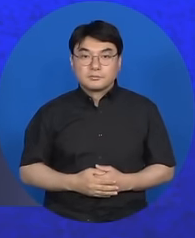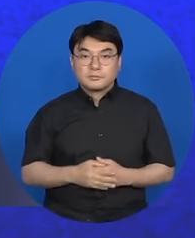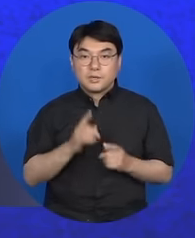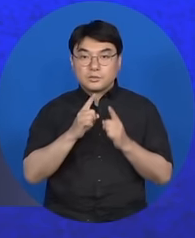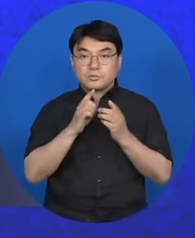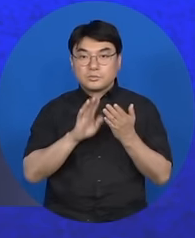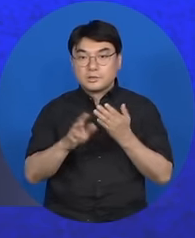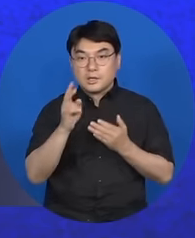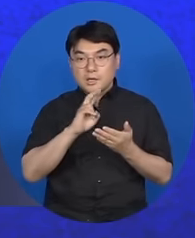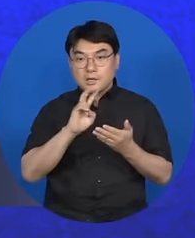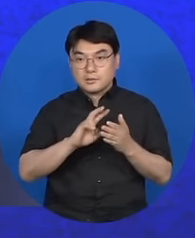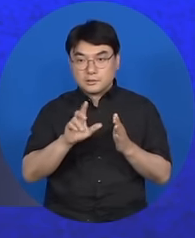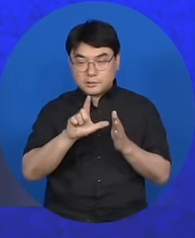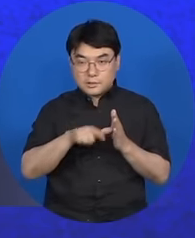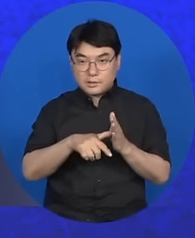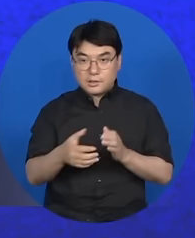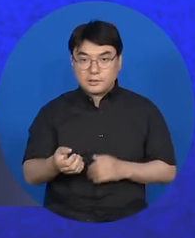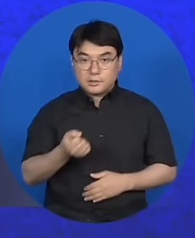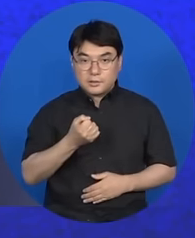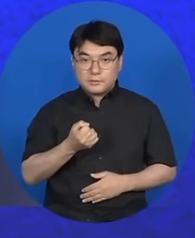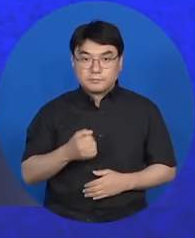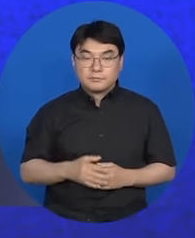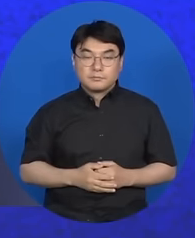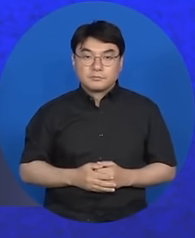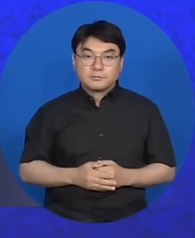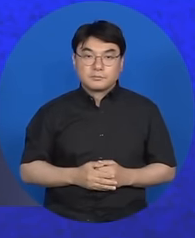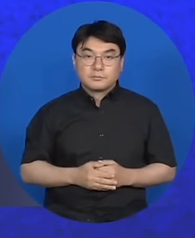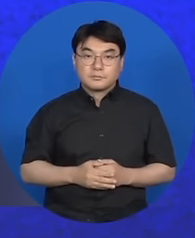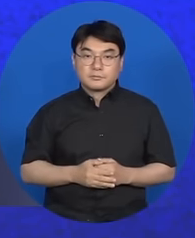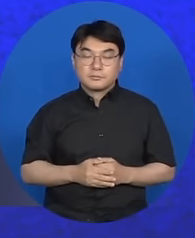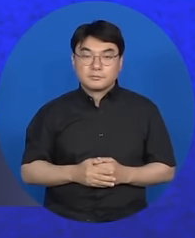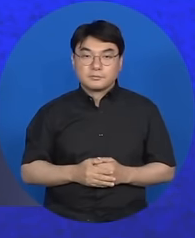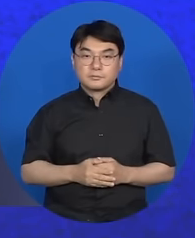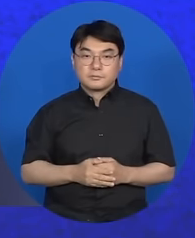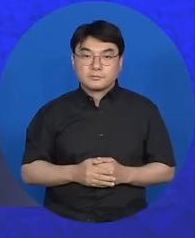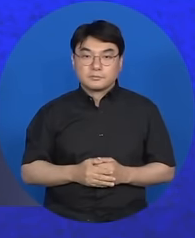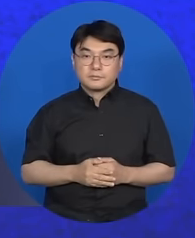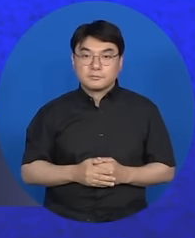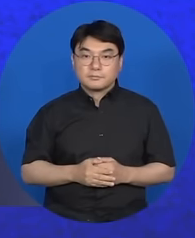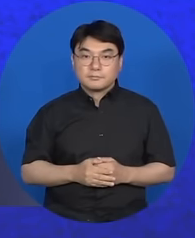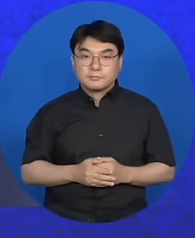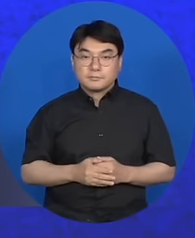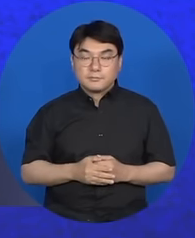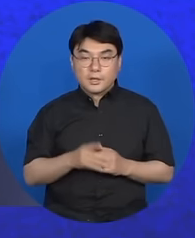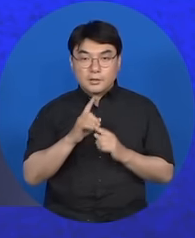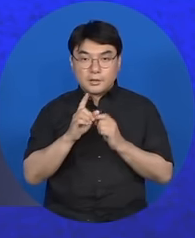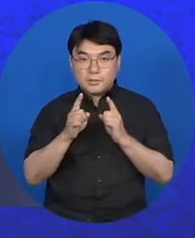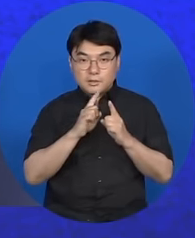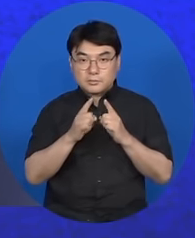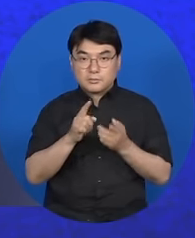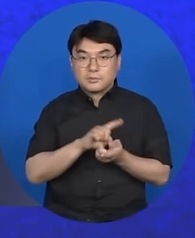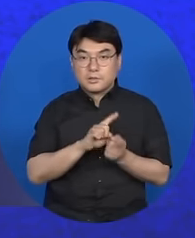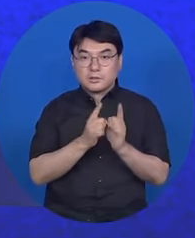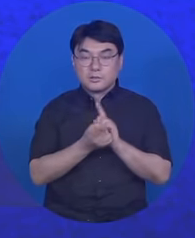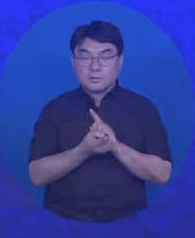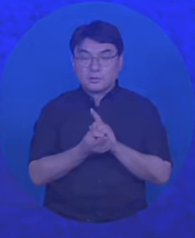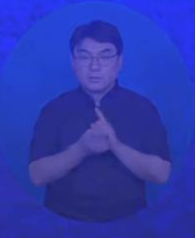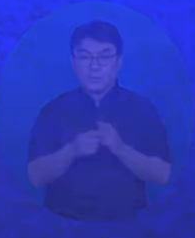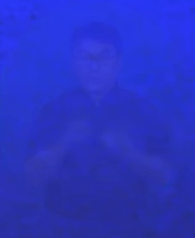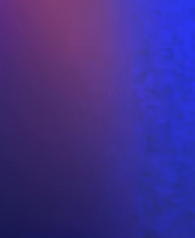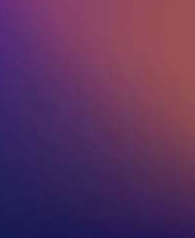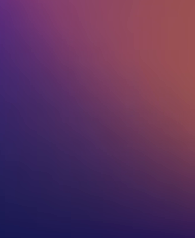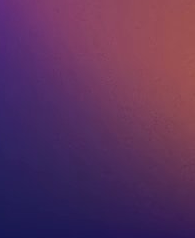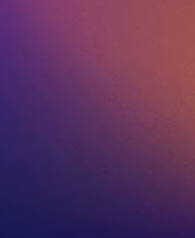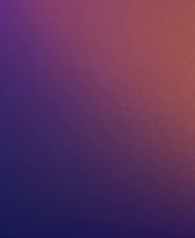텐데요, 26절에서 40절까지의 말씀을 대신에 제가 봉독하겠습니다.